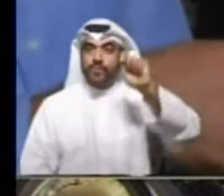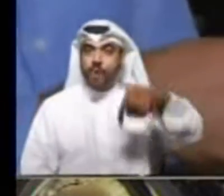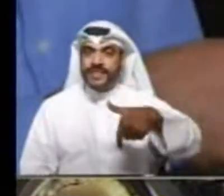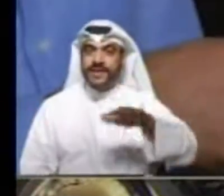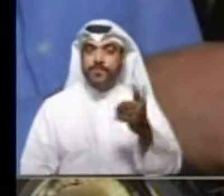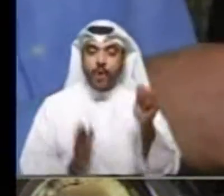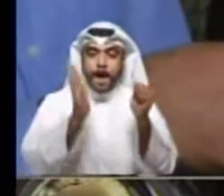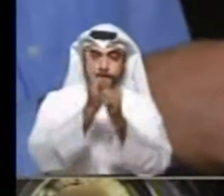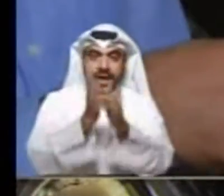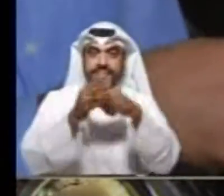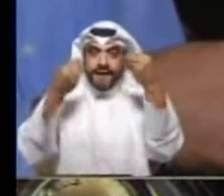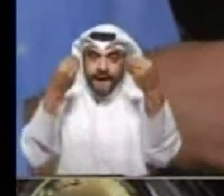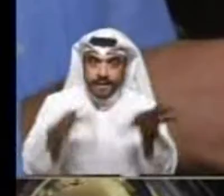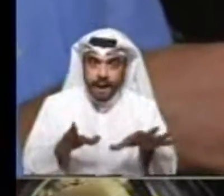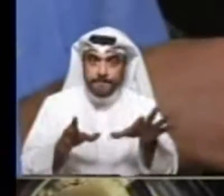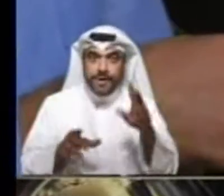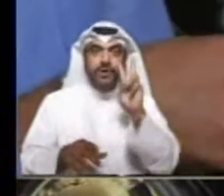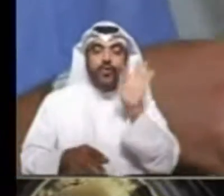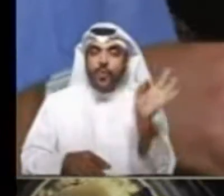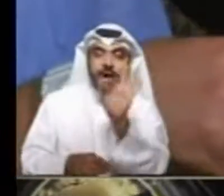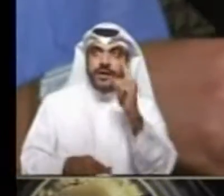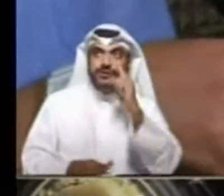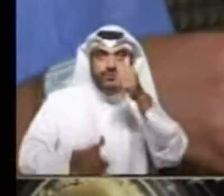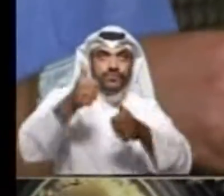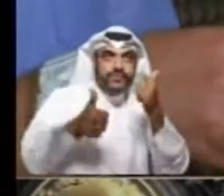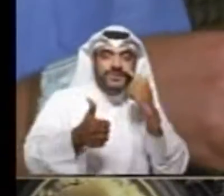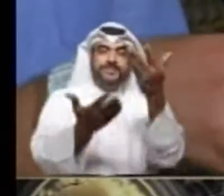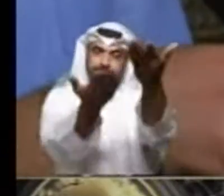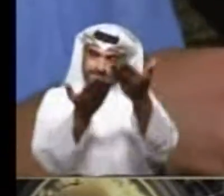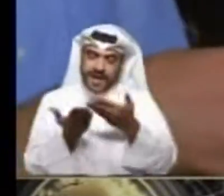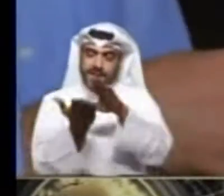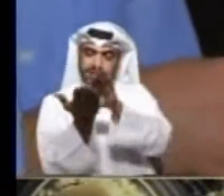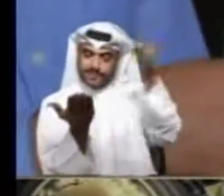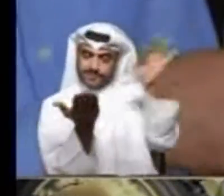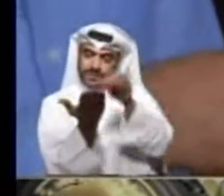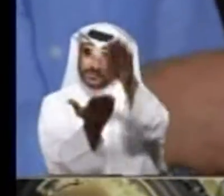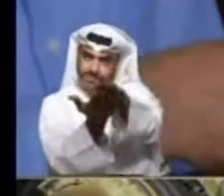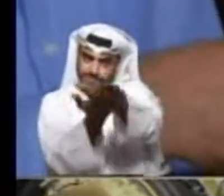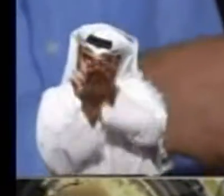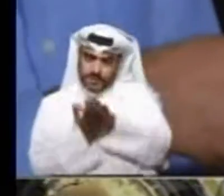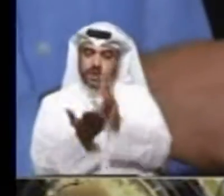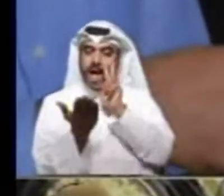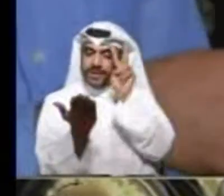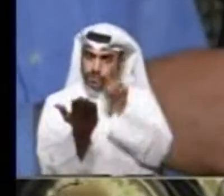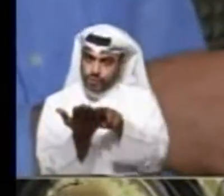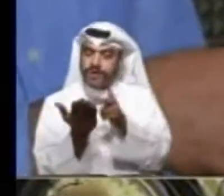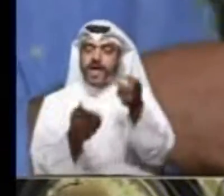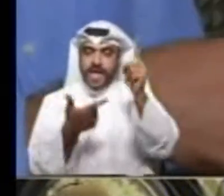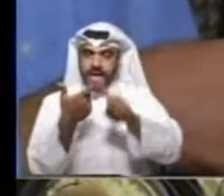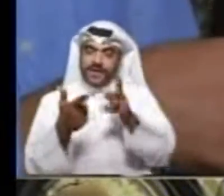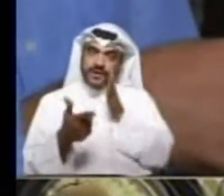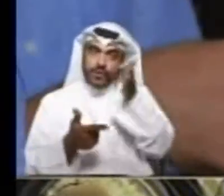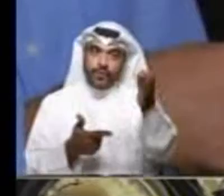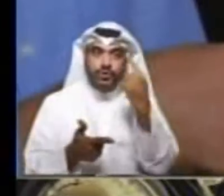استقبال طلبات التعويض عن الأضرار الناجمة عن سوء الأحوال الجوية وموجة الأمطار الغزيرة التي تعرضت لها البلاد